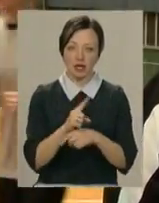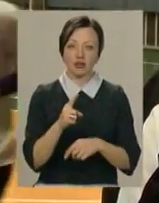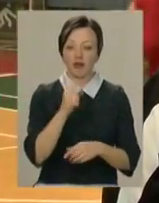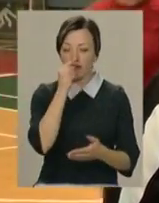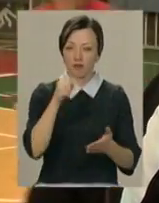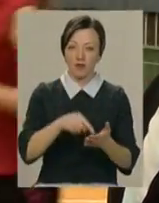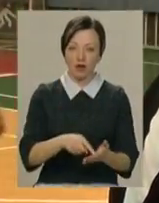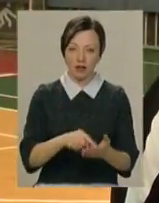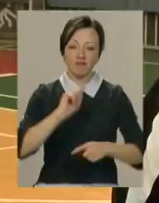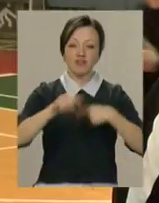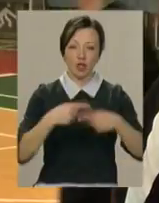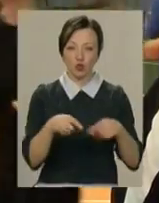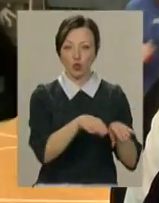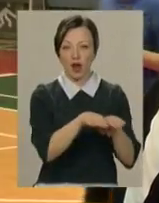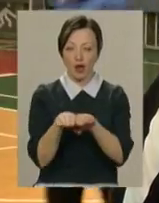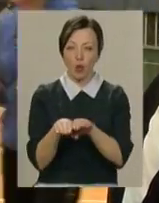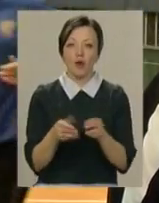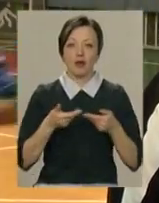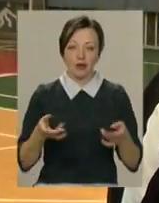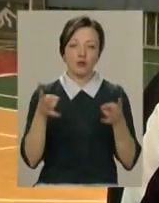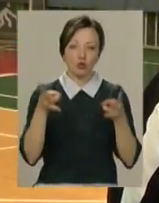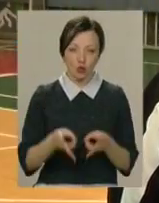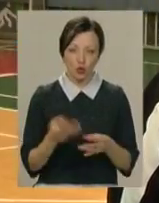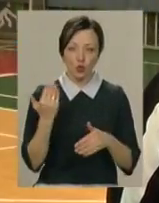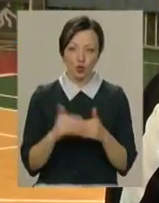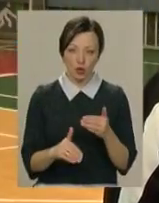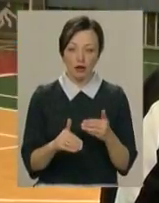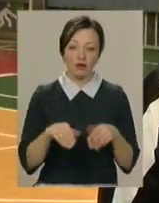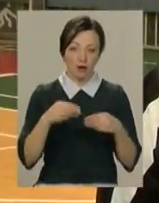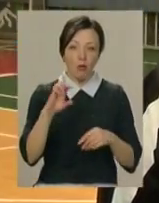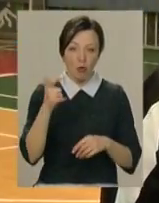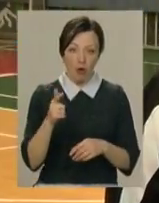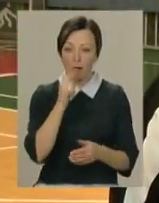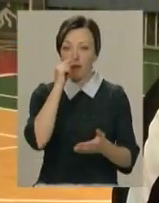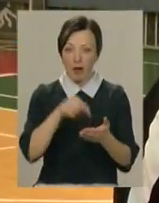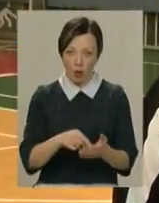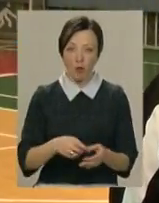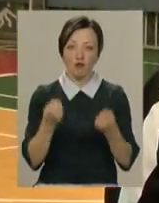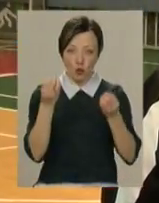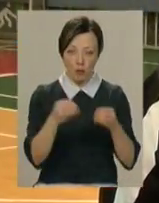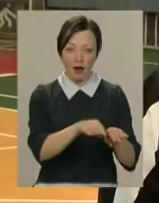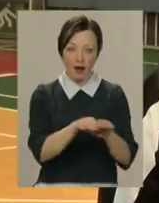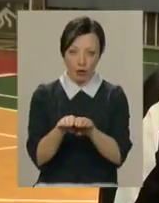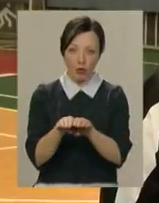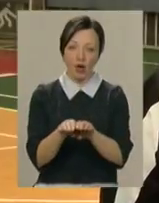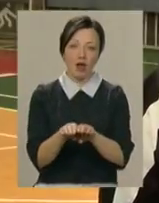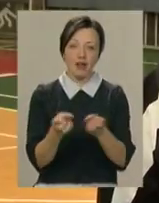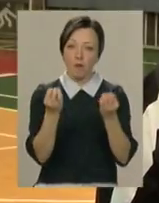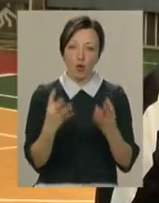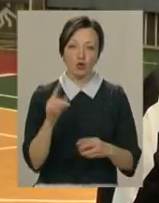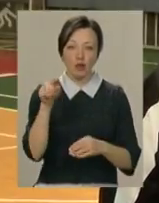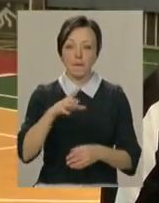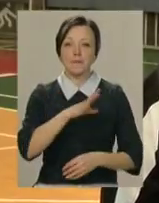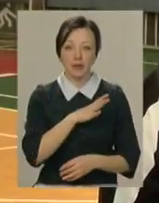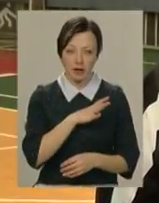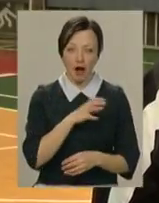виходу в наступну лігу, тому нам потрібно. Уже если мы, дай Бог, выйдем туда, то не просто там